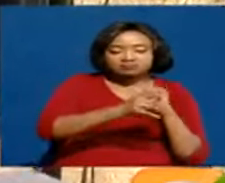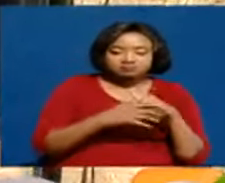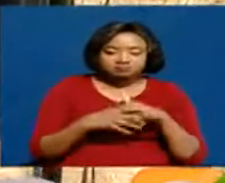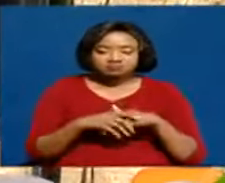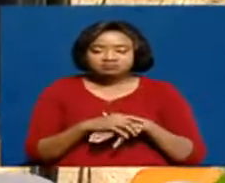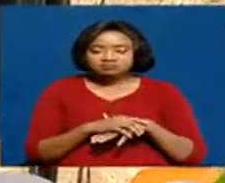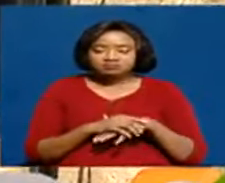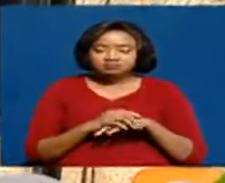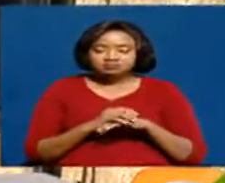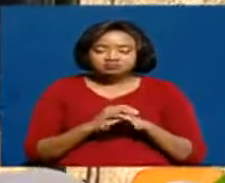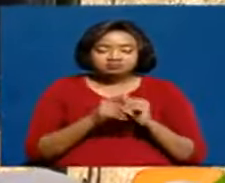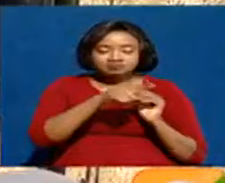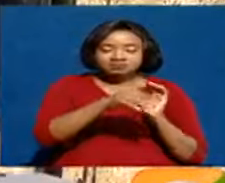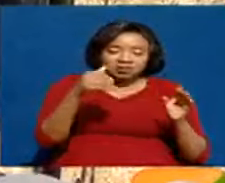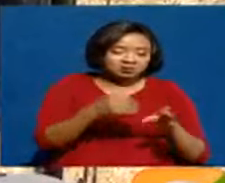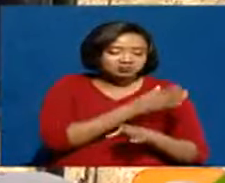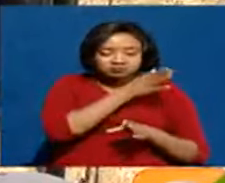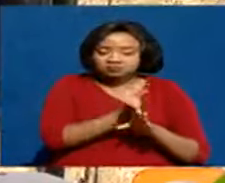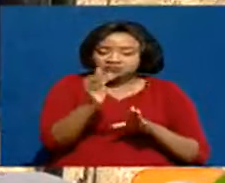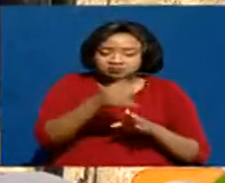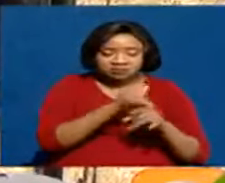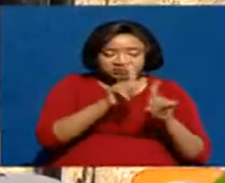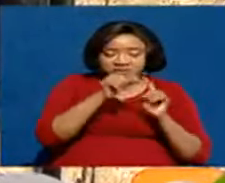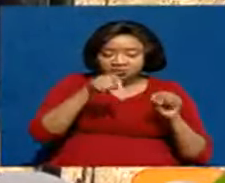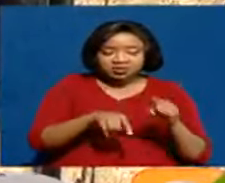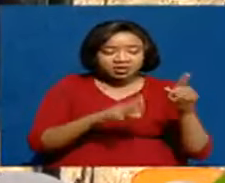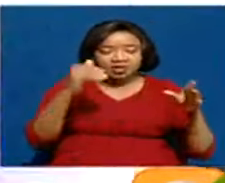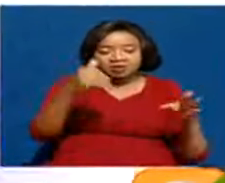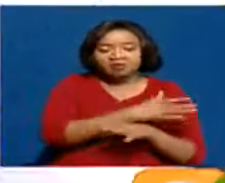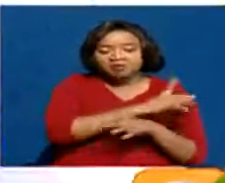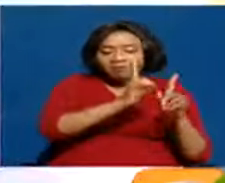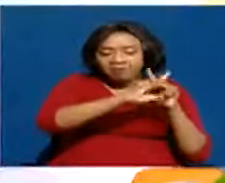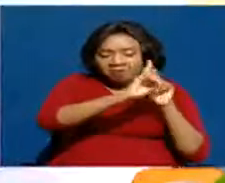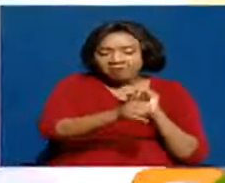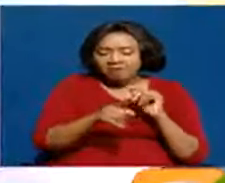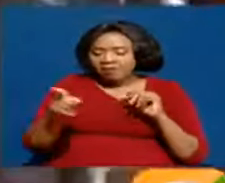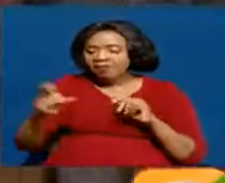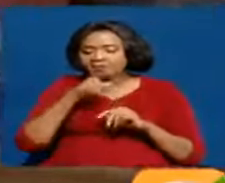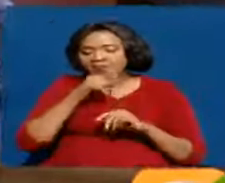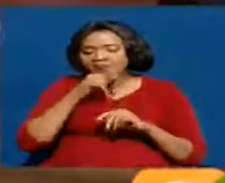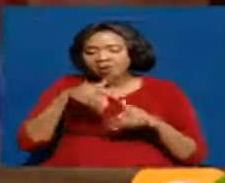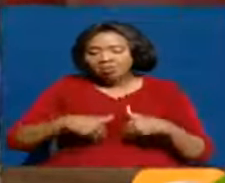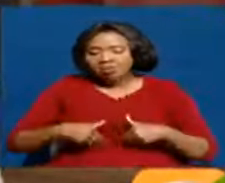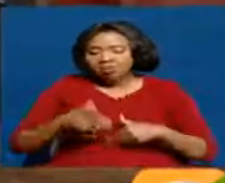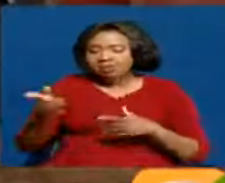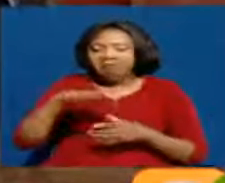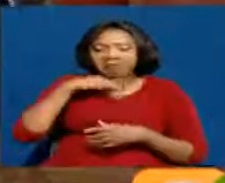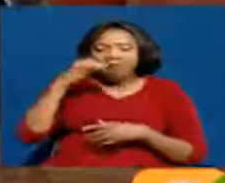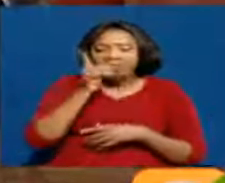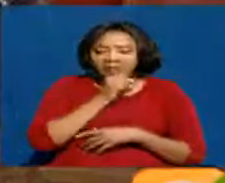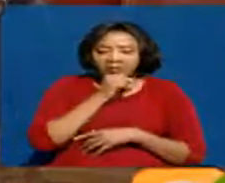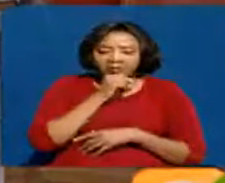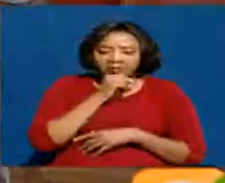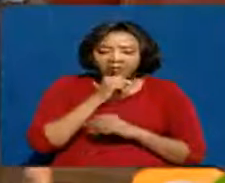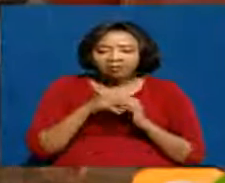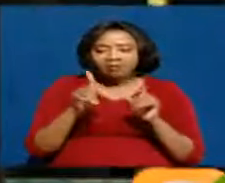ameishi kuhepa, na hata leo amehepa, akacha vijana wenyewe innocent wakauawa. Tension remained high for the better part of Saturday in